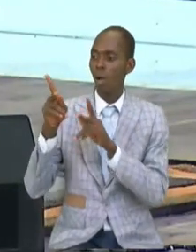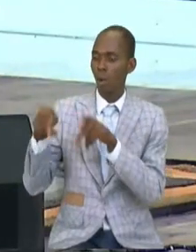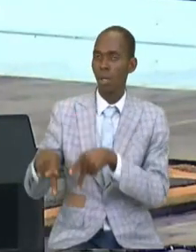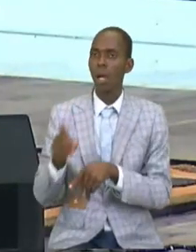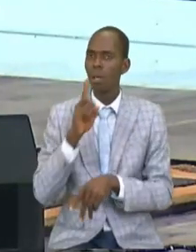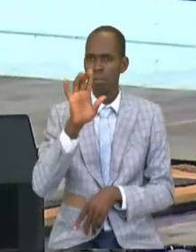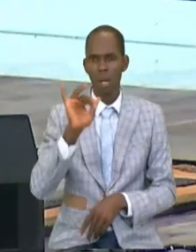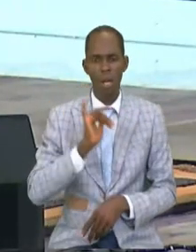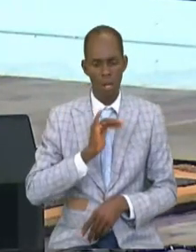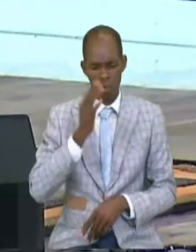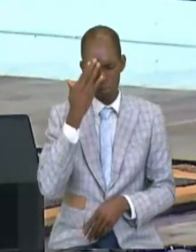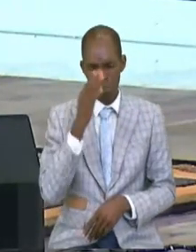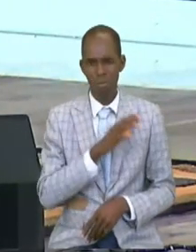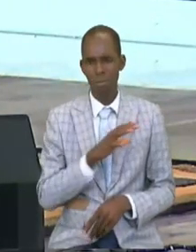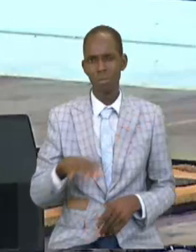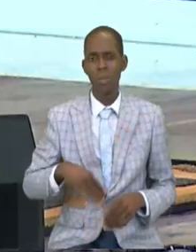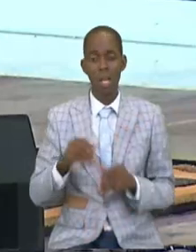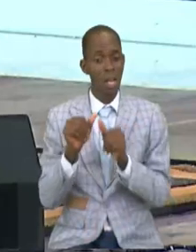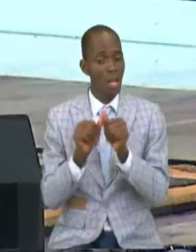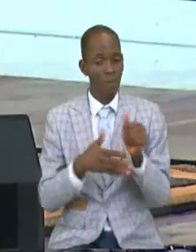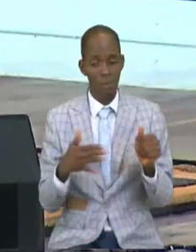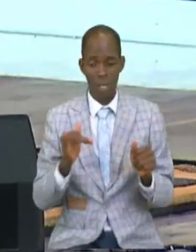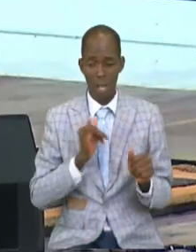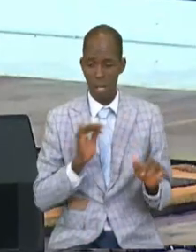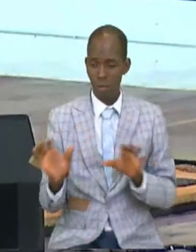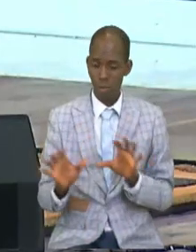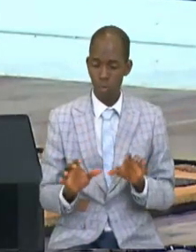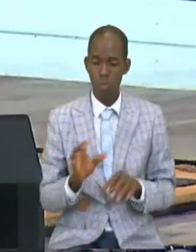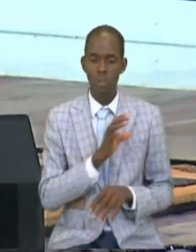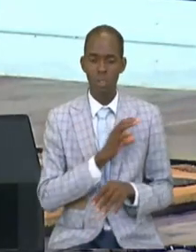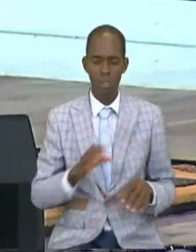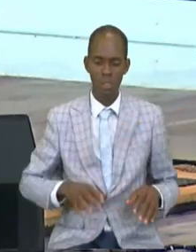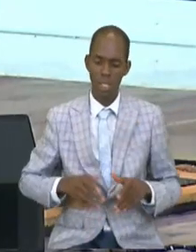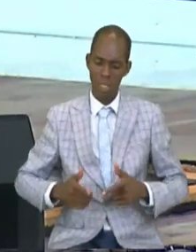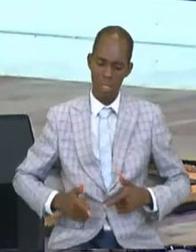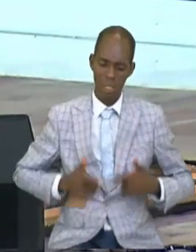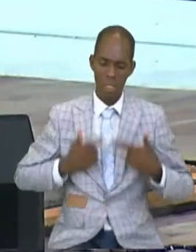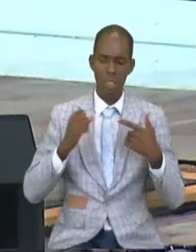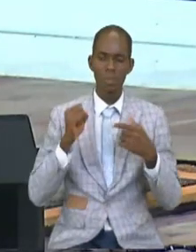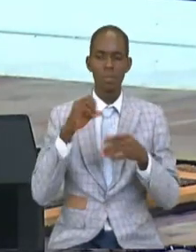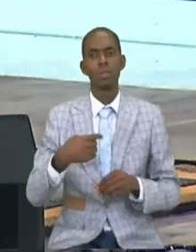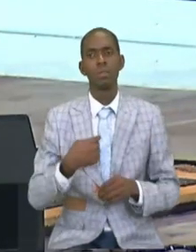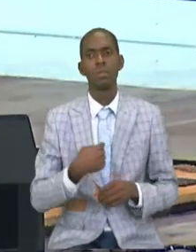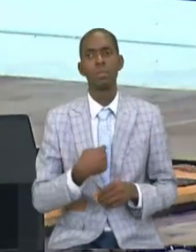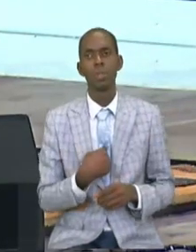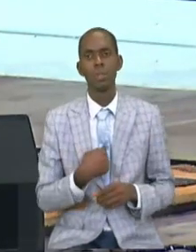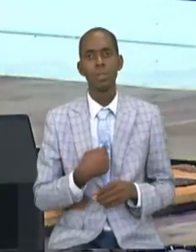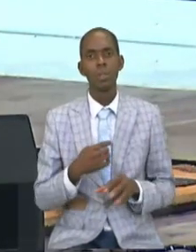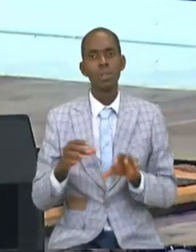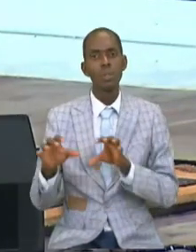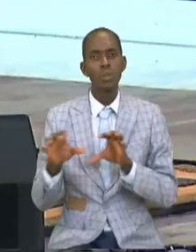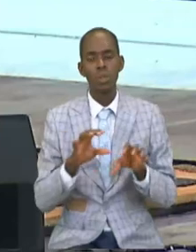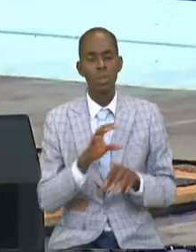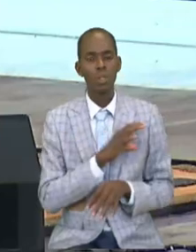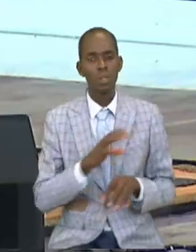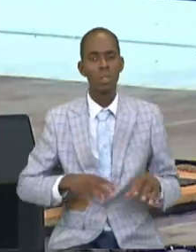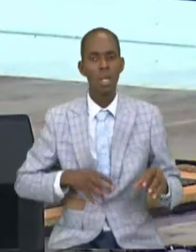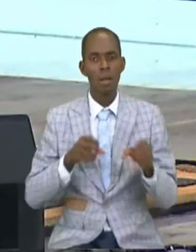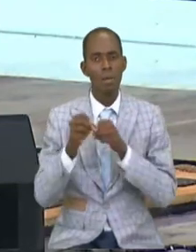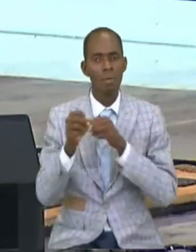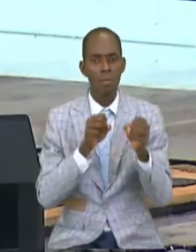oui. Mais je connais déjà Christ, non? Tout ce que moi je fais là, ah, c'est Christ qui vient à moi. Est-ce que Christ est